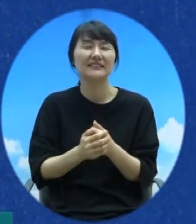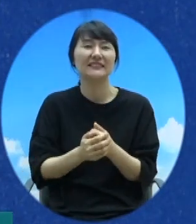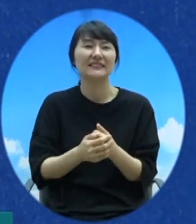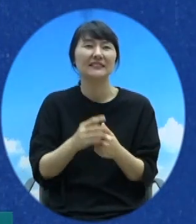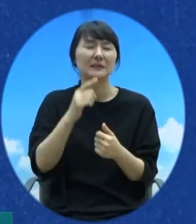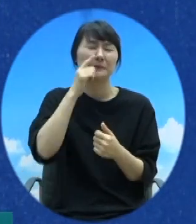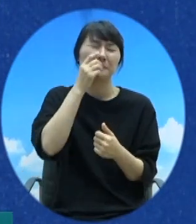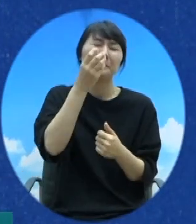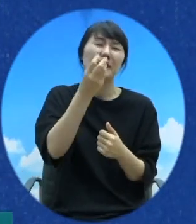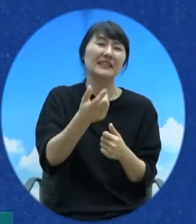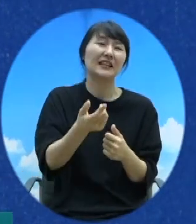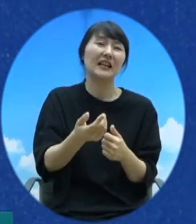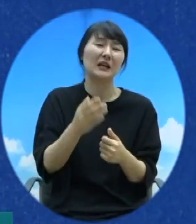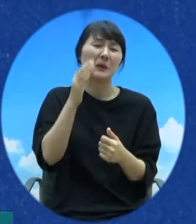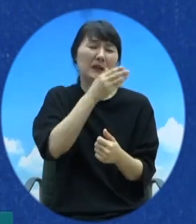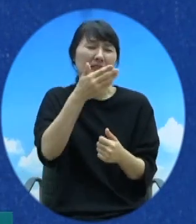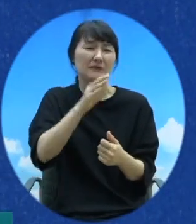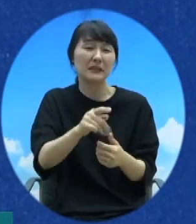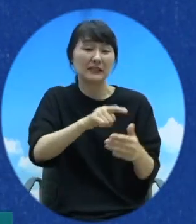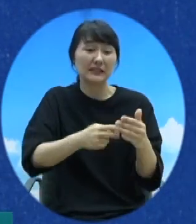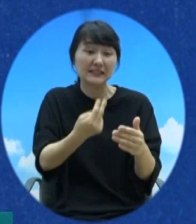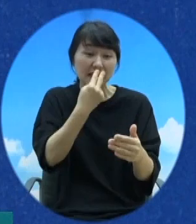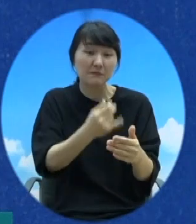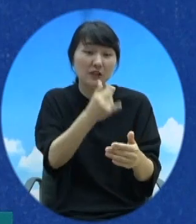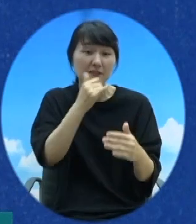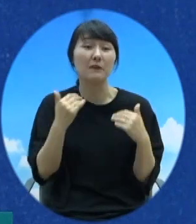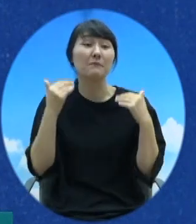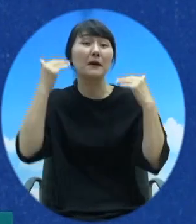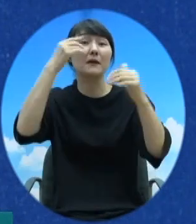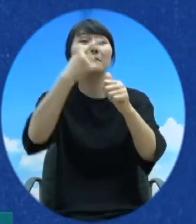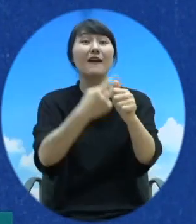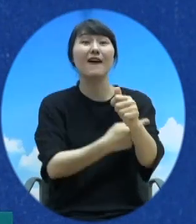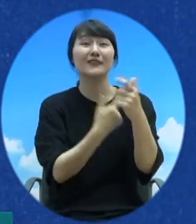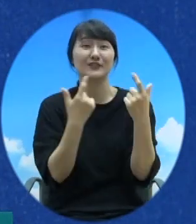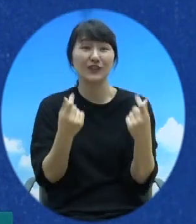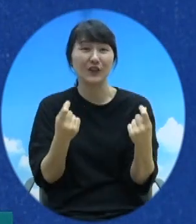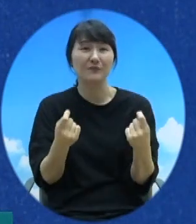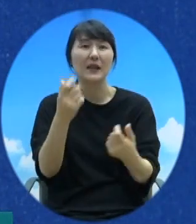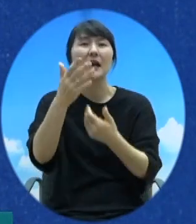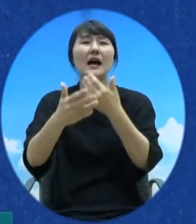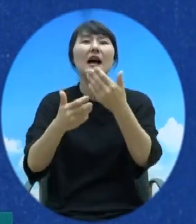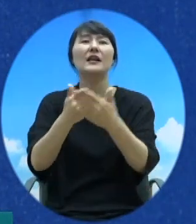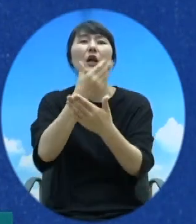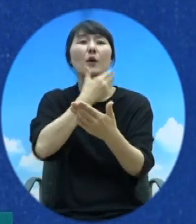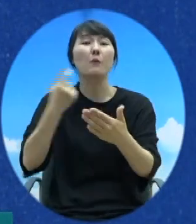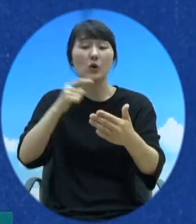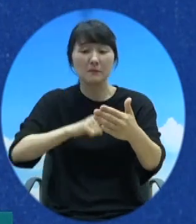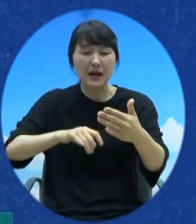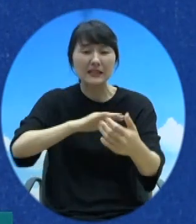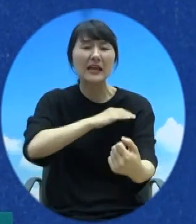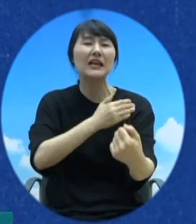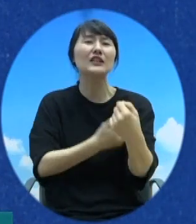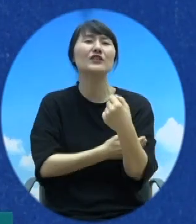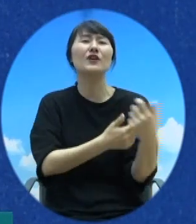겨자씨가 초라하지만 그 안에 생명이 있어 자라듯이 하나님의 복음에는 능력이 있어서